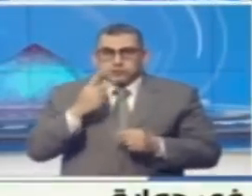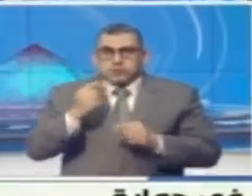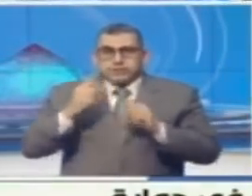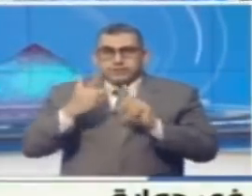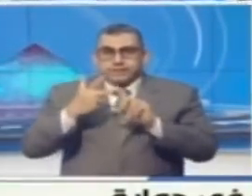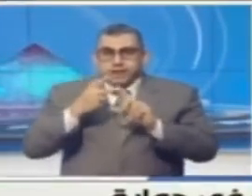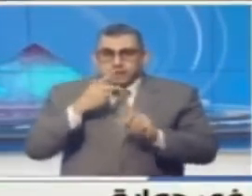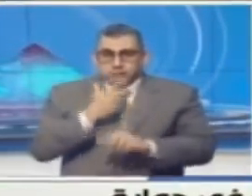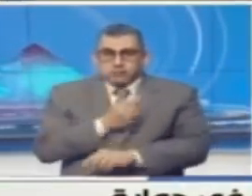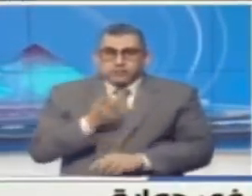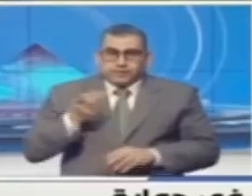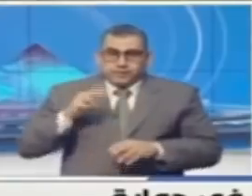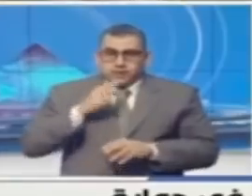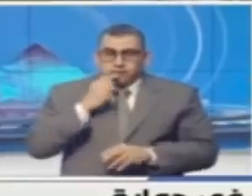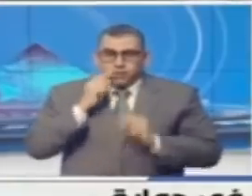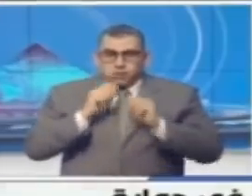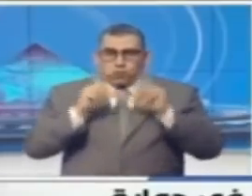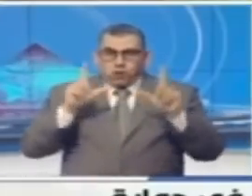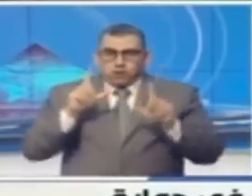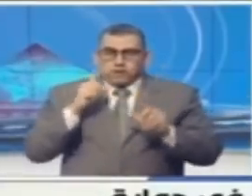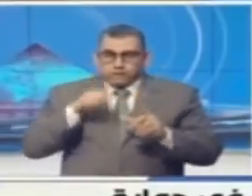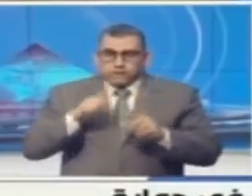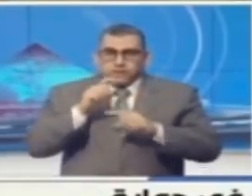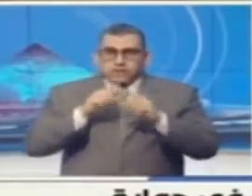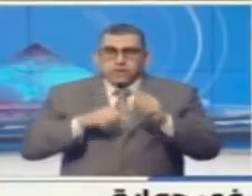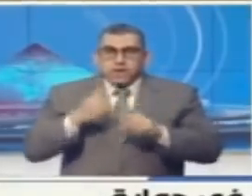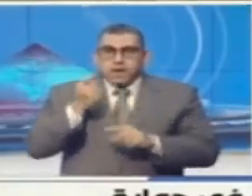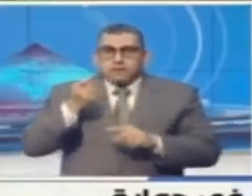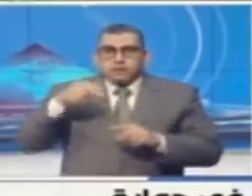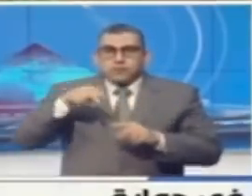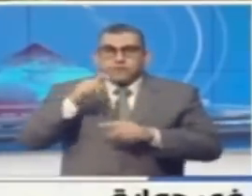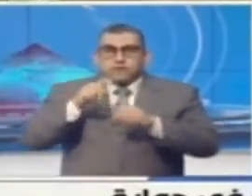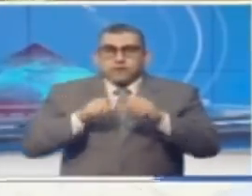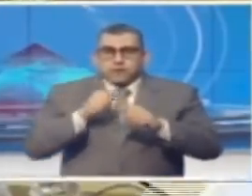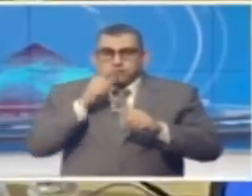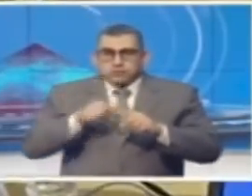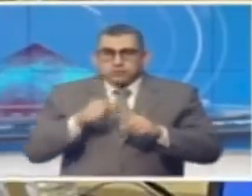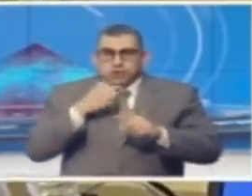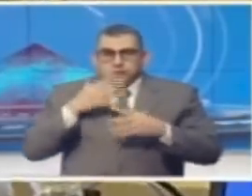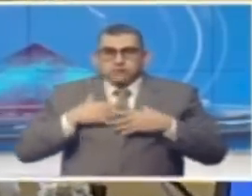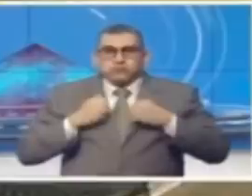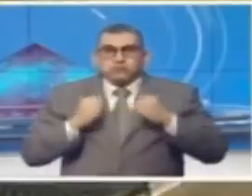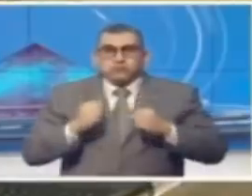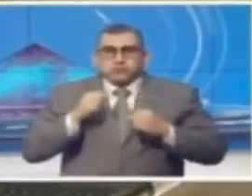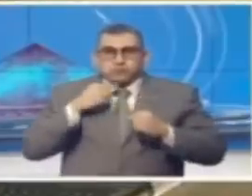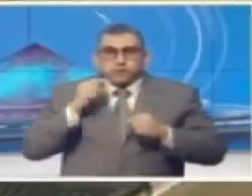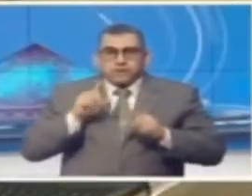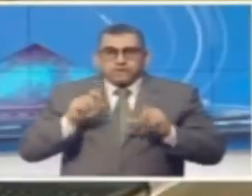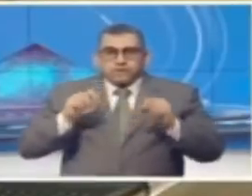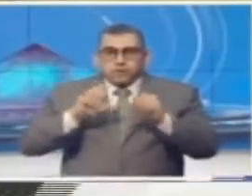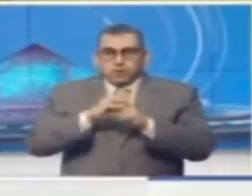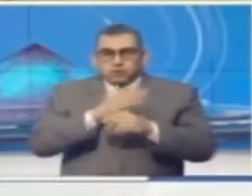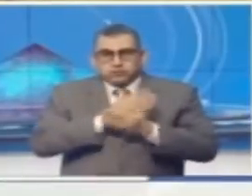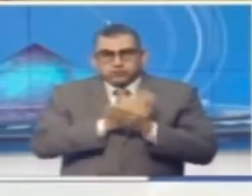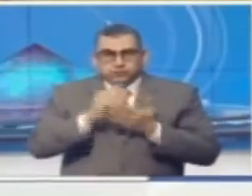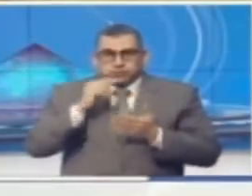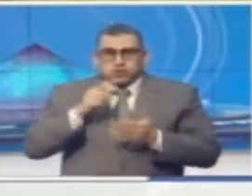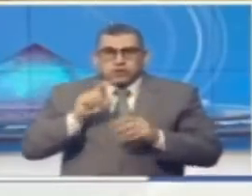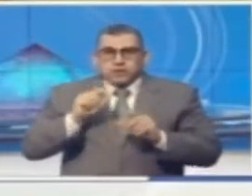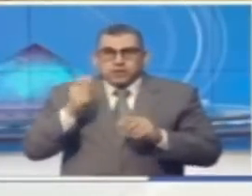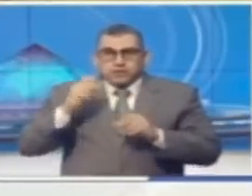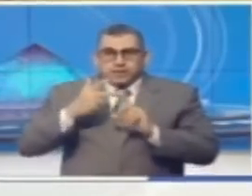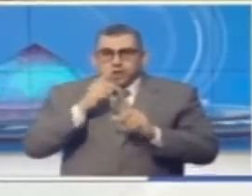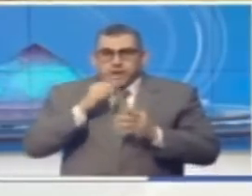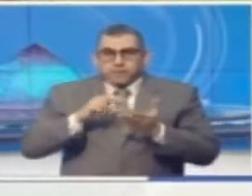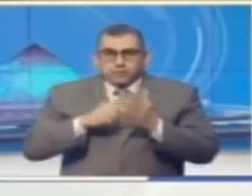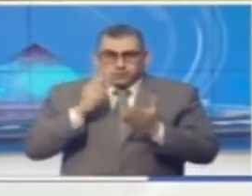من تلك اللقاحات تظهر فعالية بنسبة 85% في الشفاء من كورونا. أيضا الجرعة المعززة